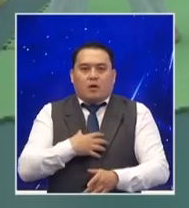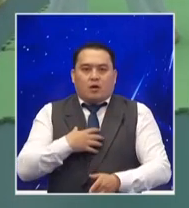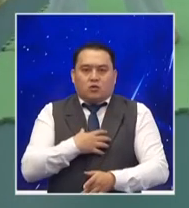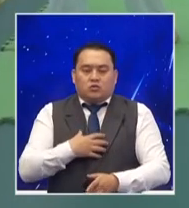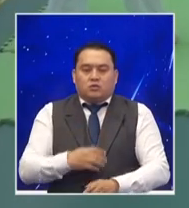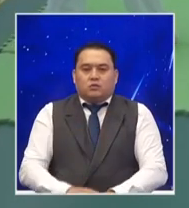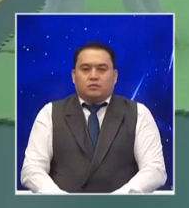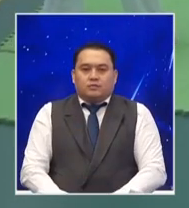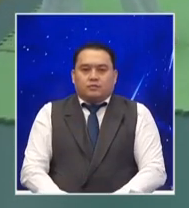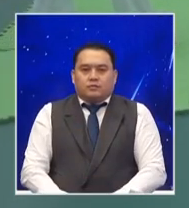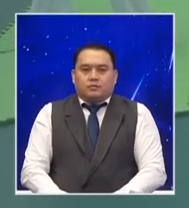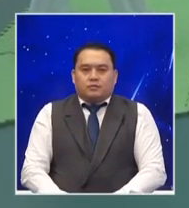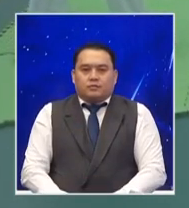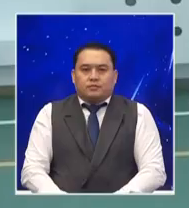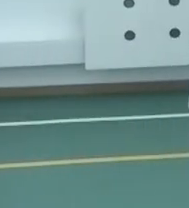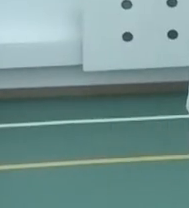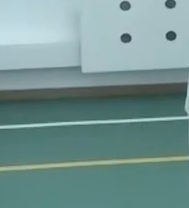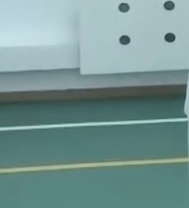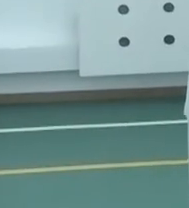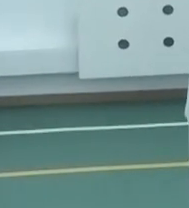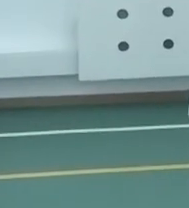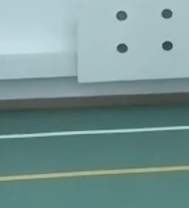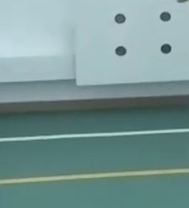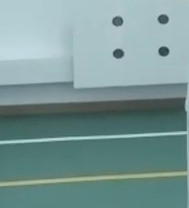әлеуметтік жоба жүзеге асты.